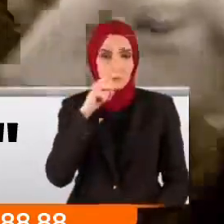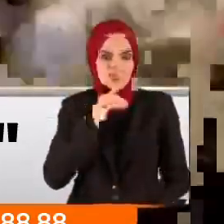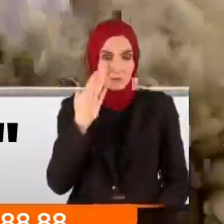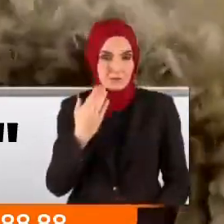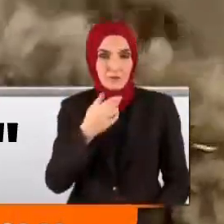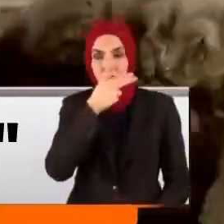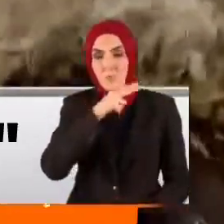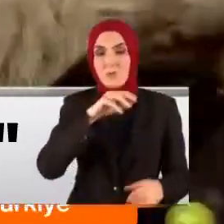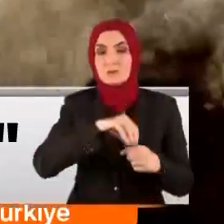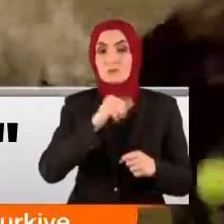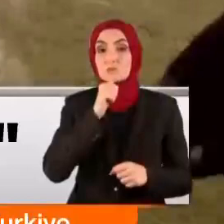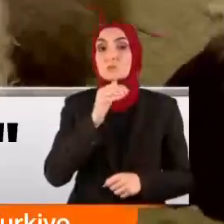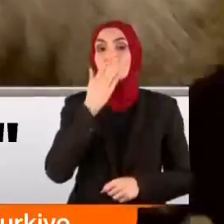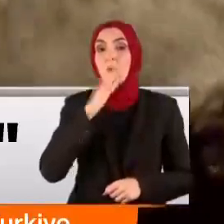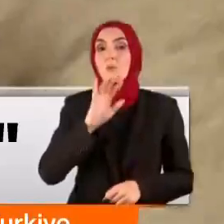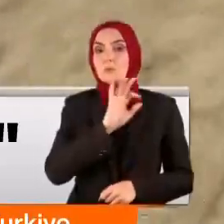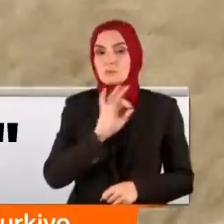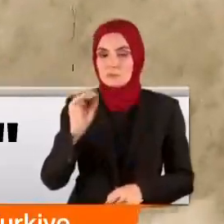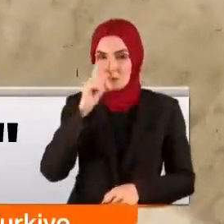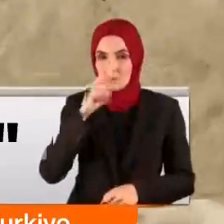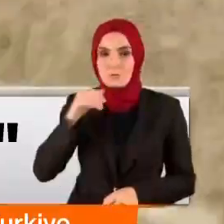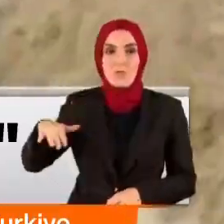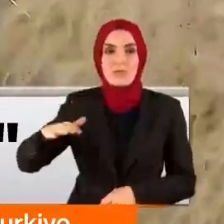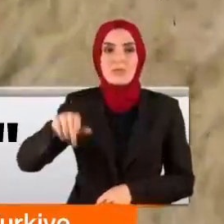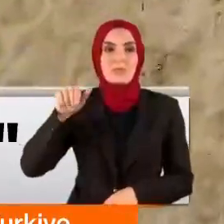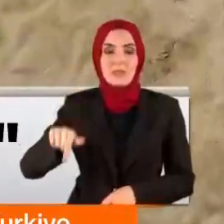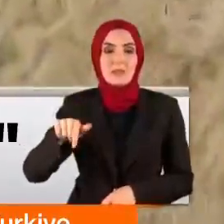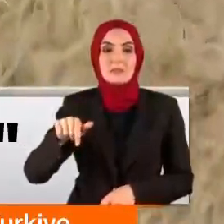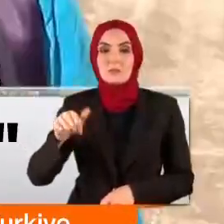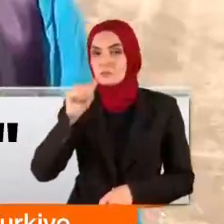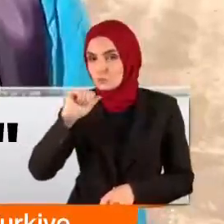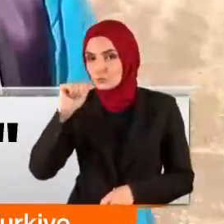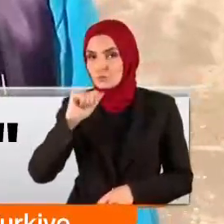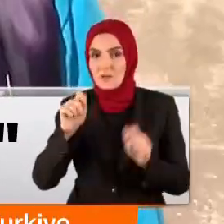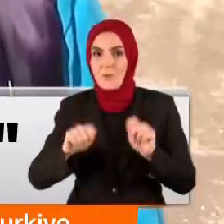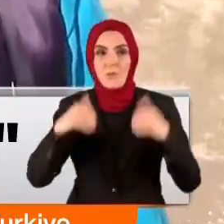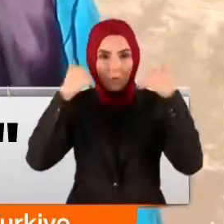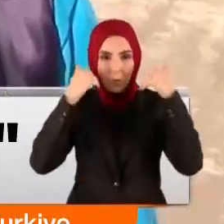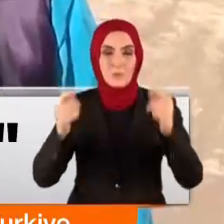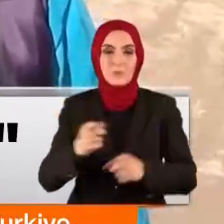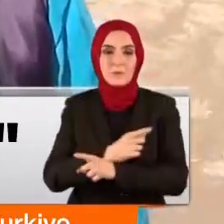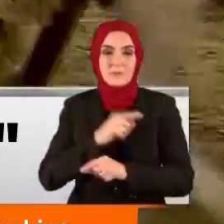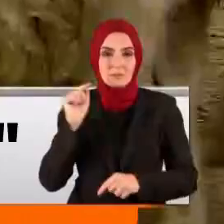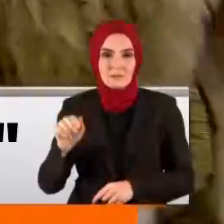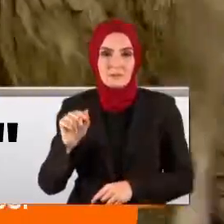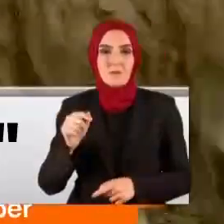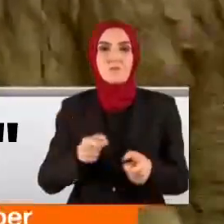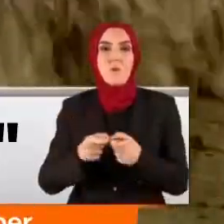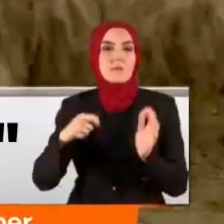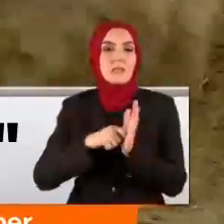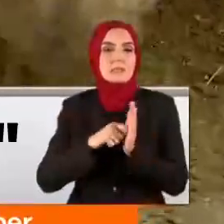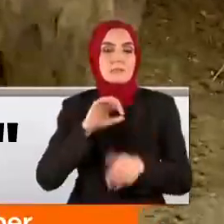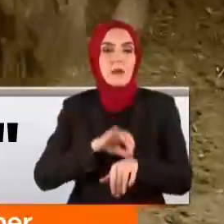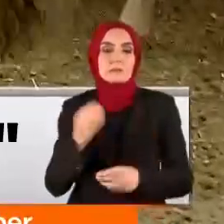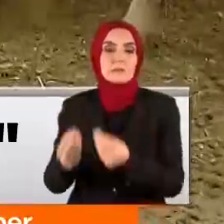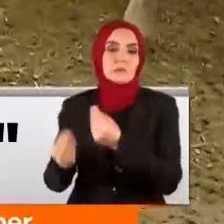için derelerden akan suları içen hayvanlarda ise brusela hastalığı ortaya çıktı. Diğer köylerden gelen bulaşıcı hastalıklar köyümüzdeki